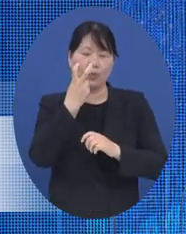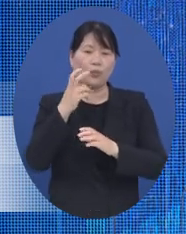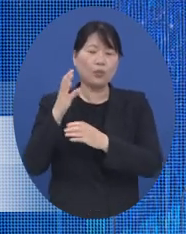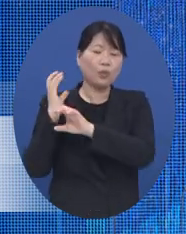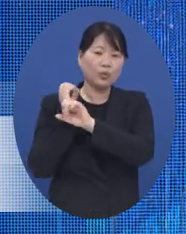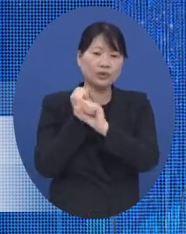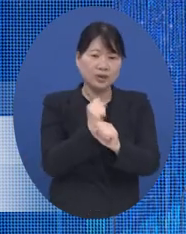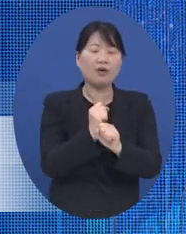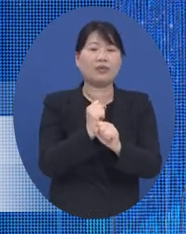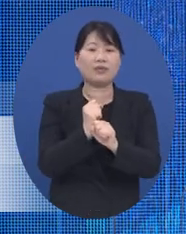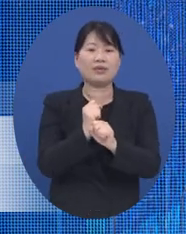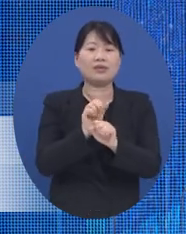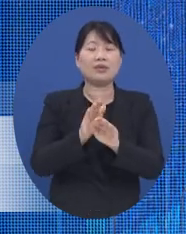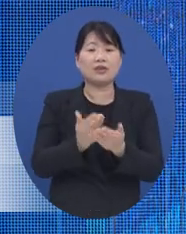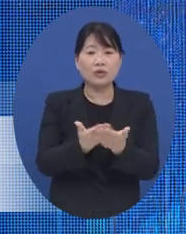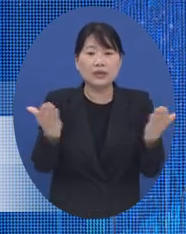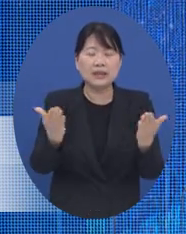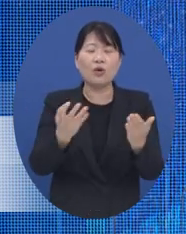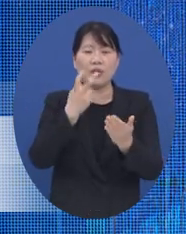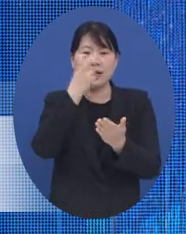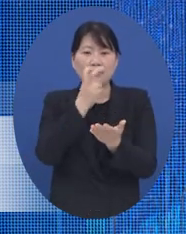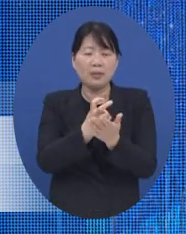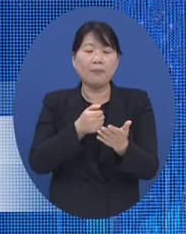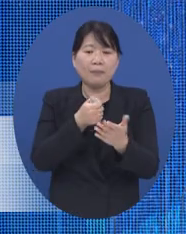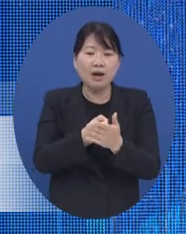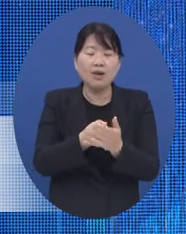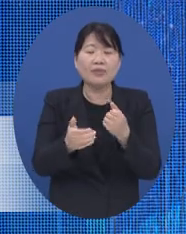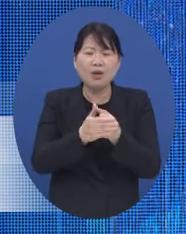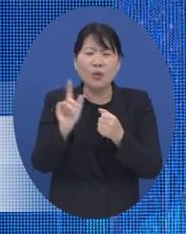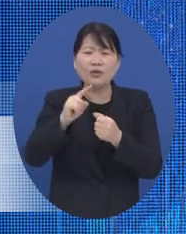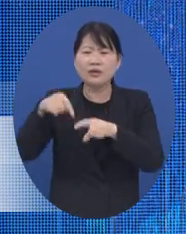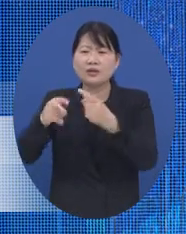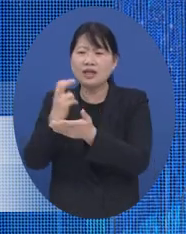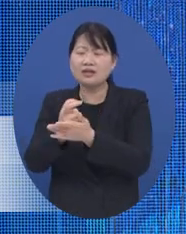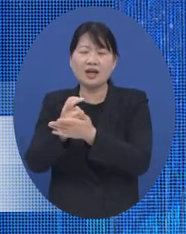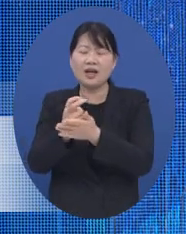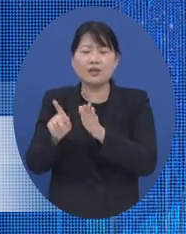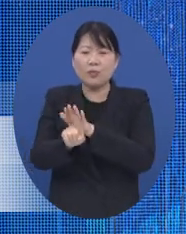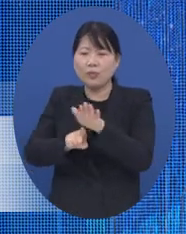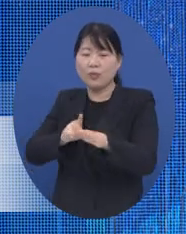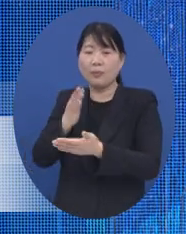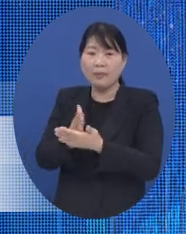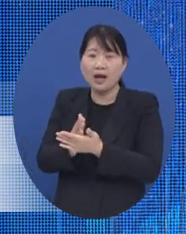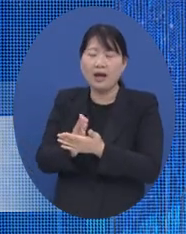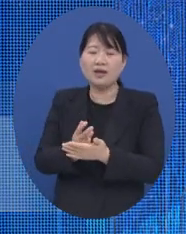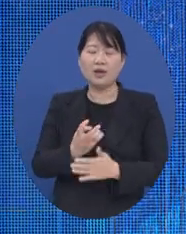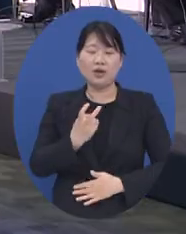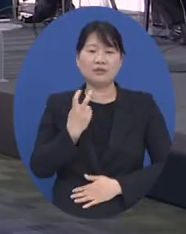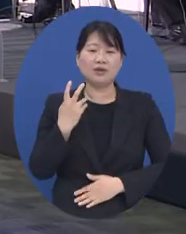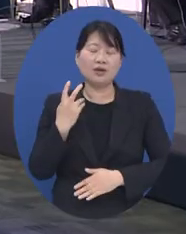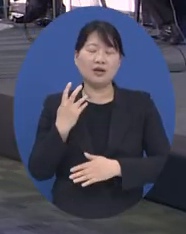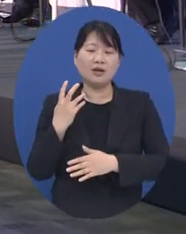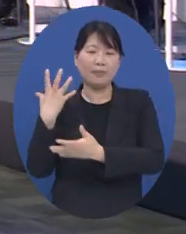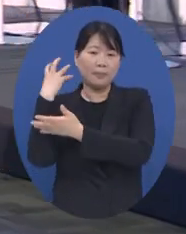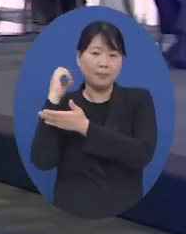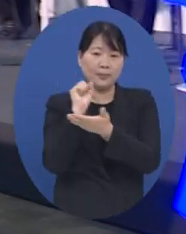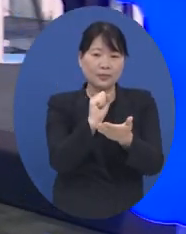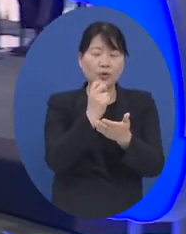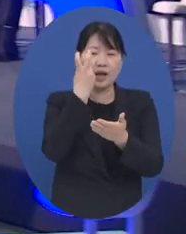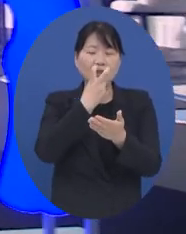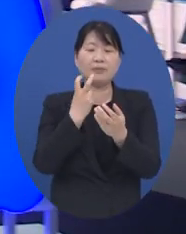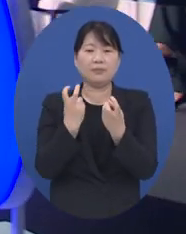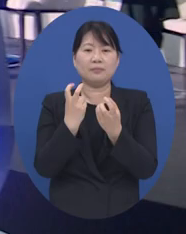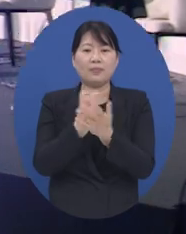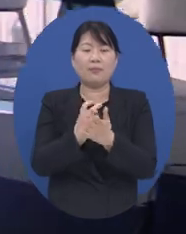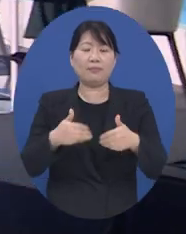정책 우선순위에 밀리지 않도록 어떤 경우에도 지킬 수 있는 그 보전 관리법이 필요하다. 이외에도